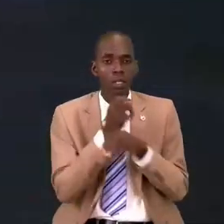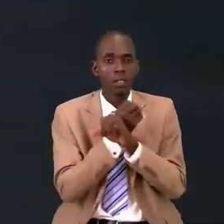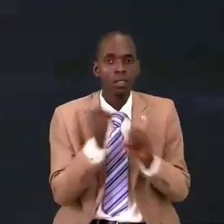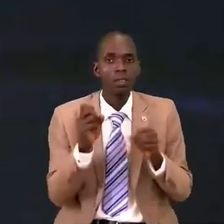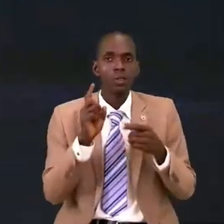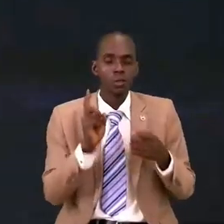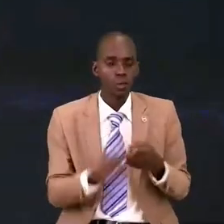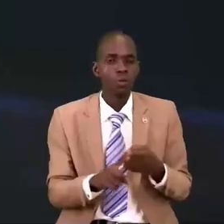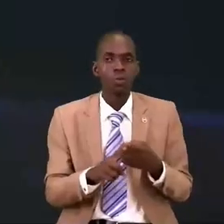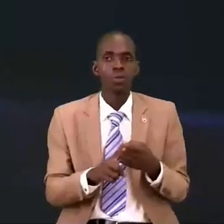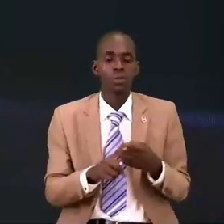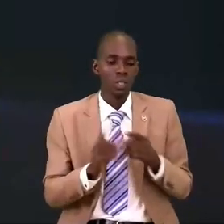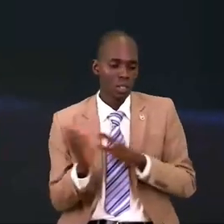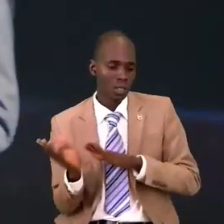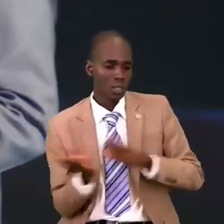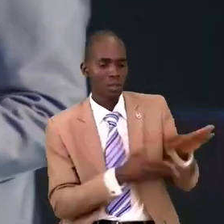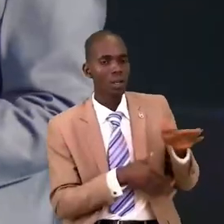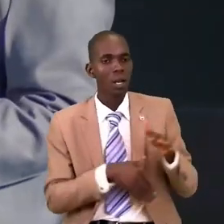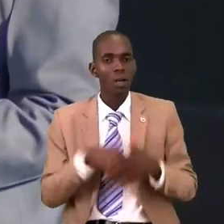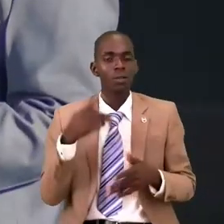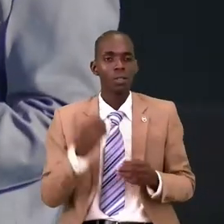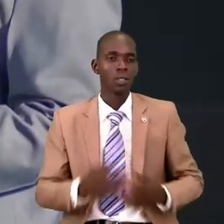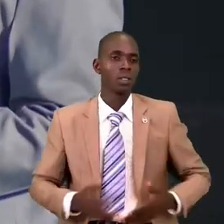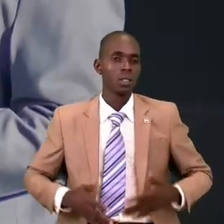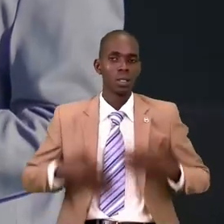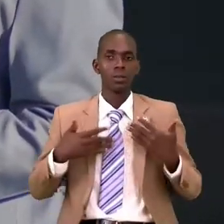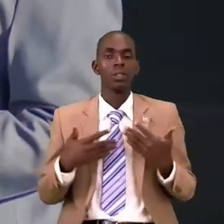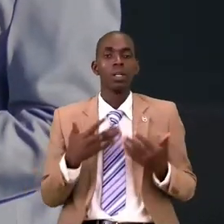t'observent et qui regardent ta vie et qui disent,